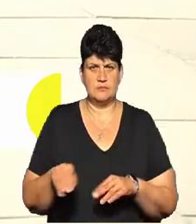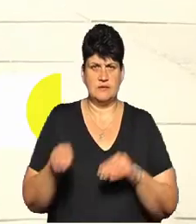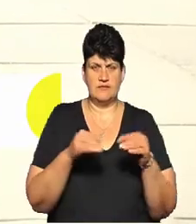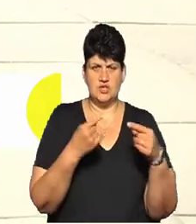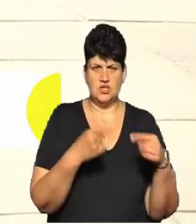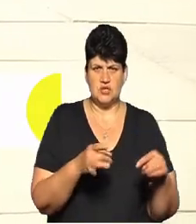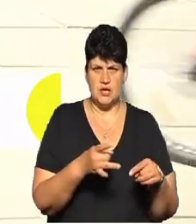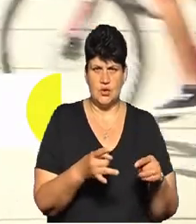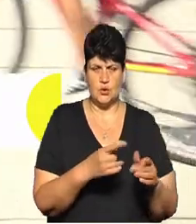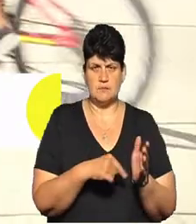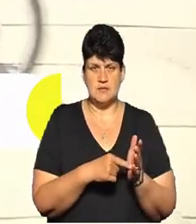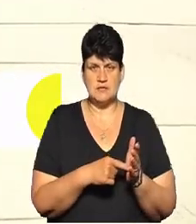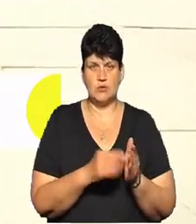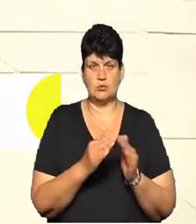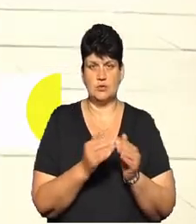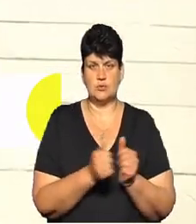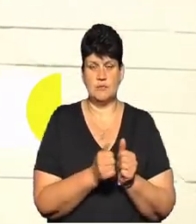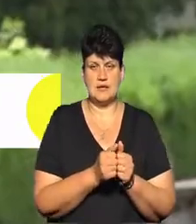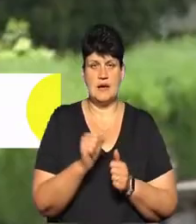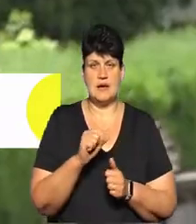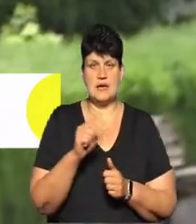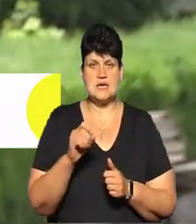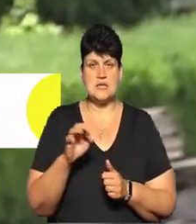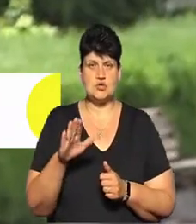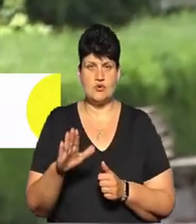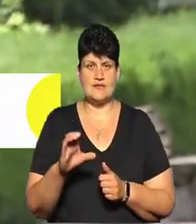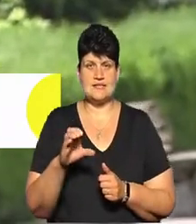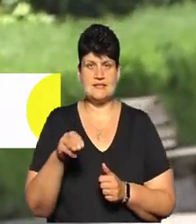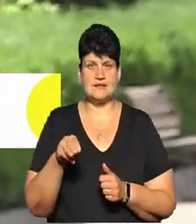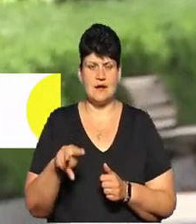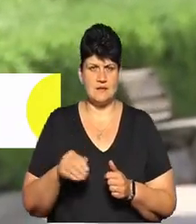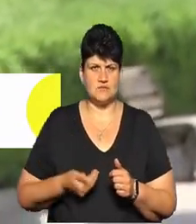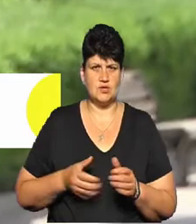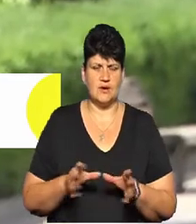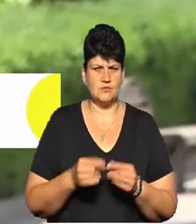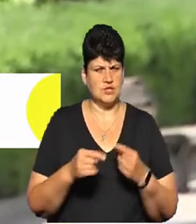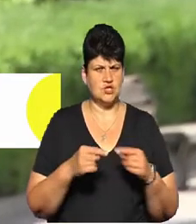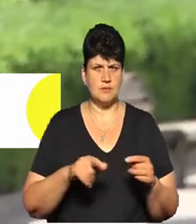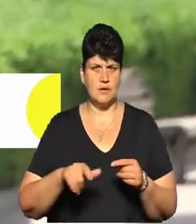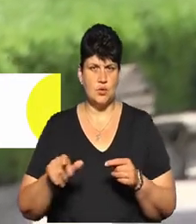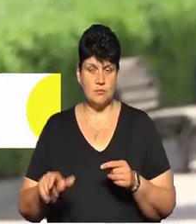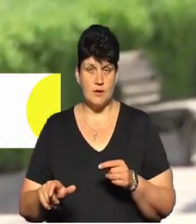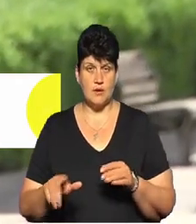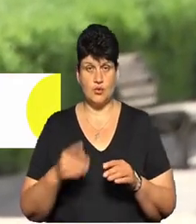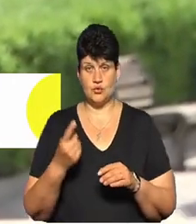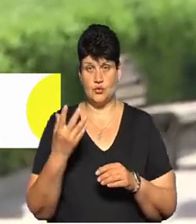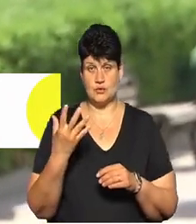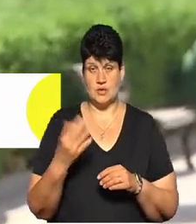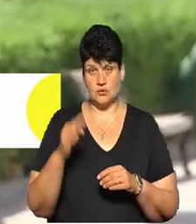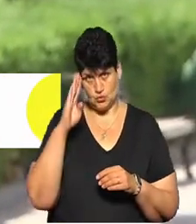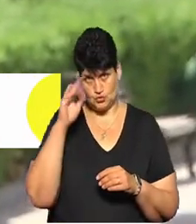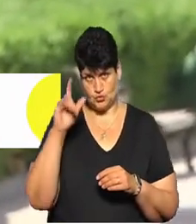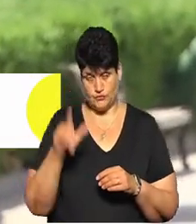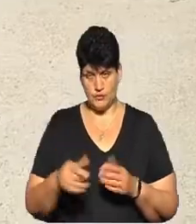поблизу Азовсталі. Там мешкали з іншими людьми. Одного дня, розповідає Тетяна, чоловік, вийшовши на вулицю, отримав